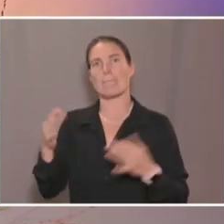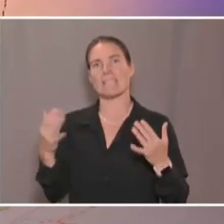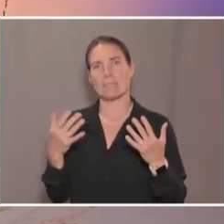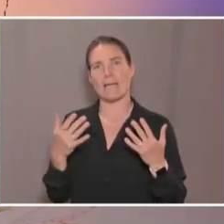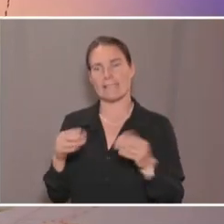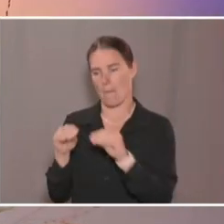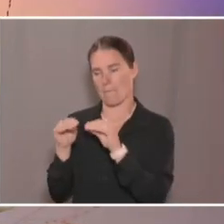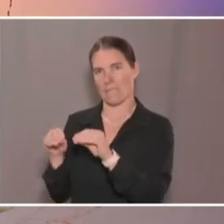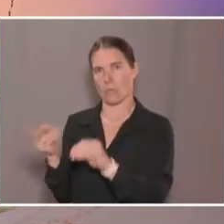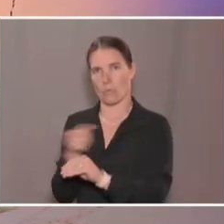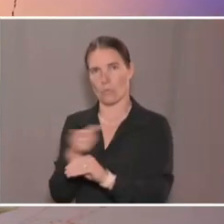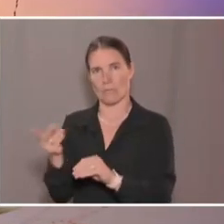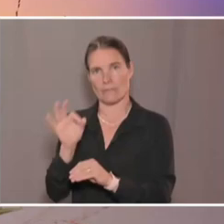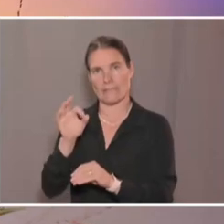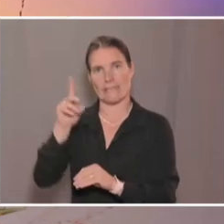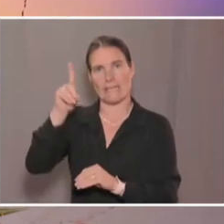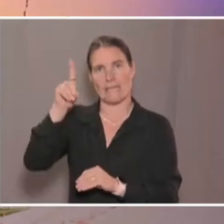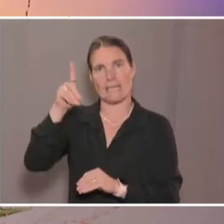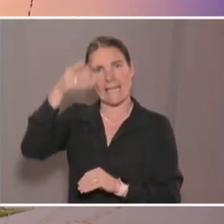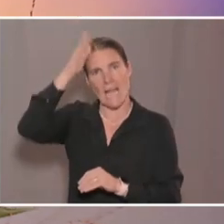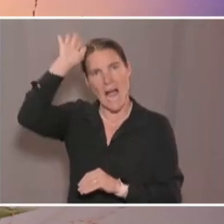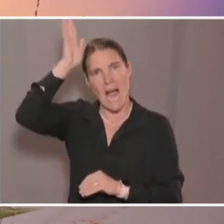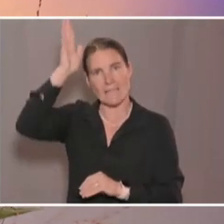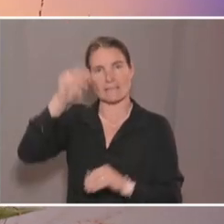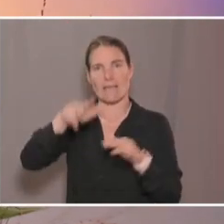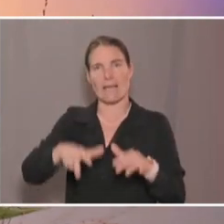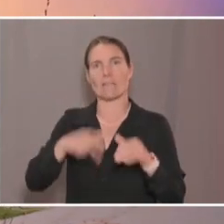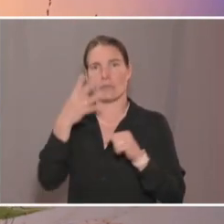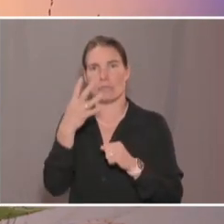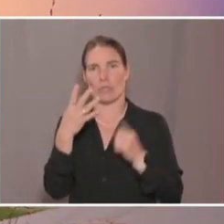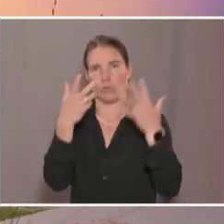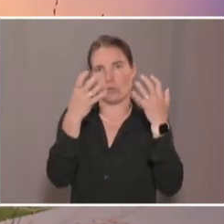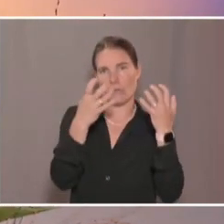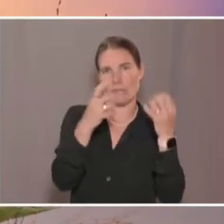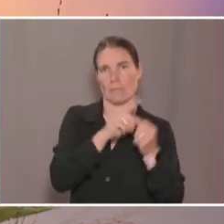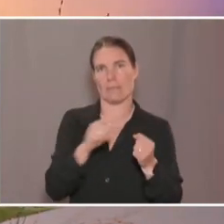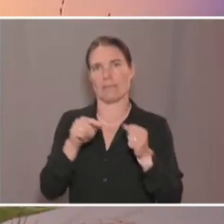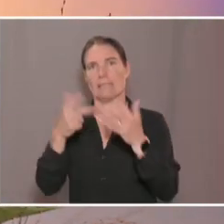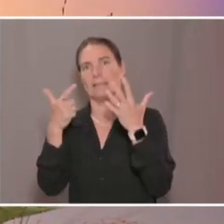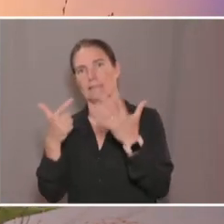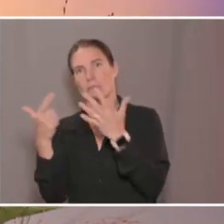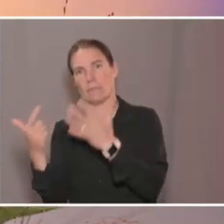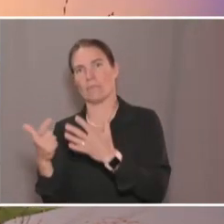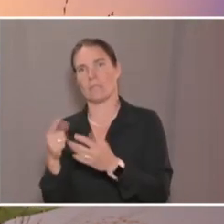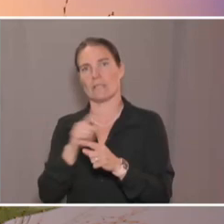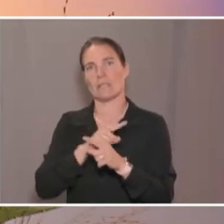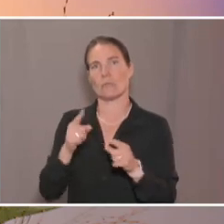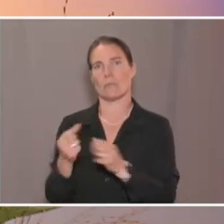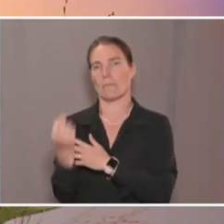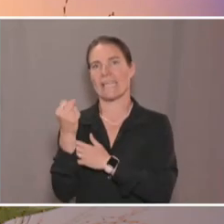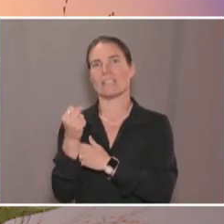und Pädagoge Friedrich Drenkhahn 1894 bis 1977 zur prägenden Figur